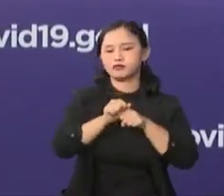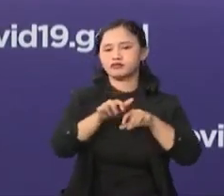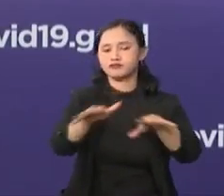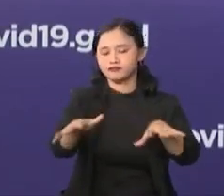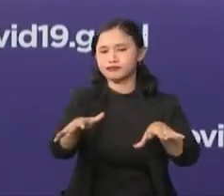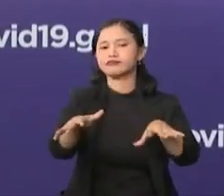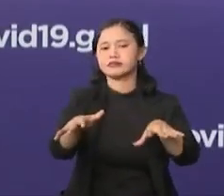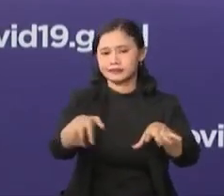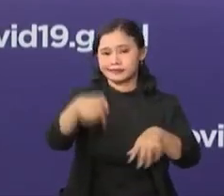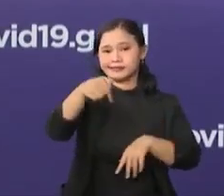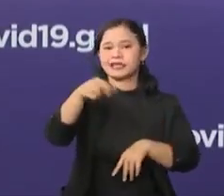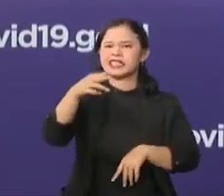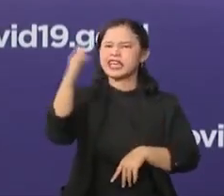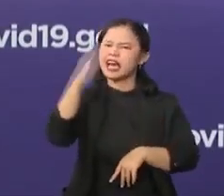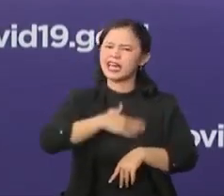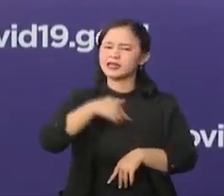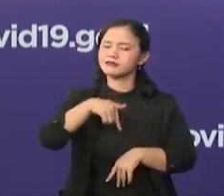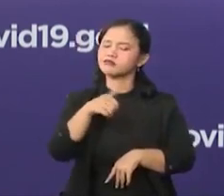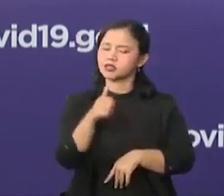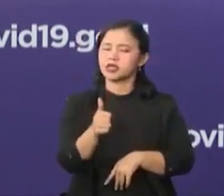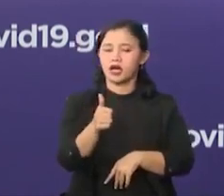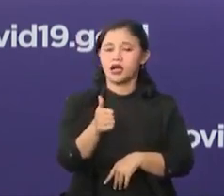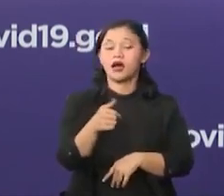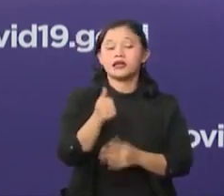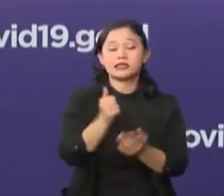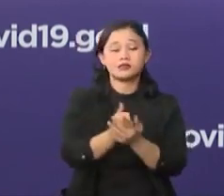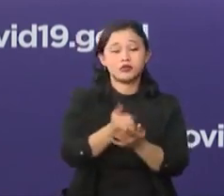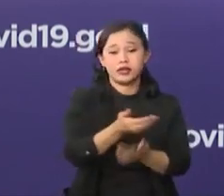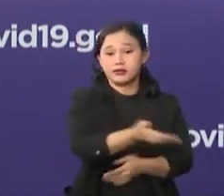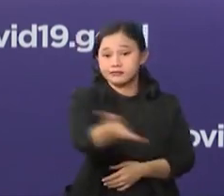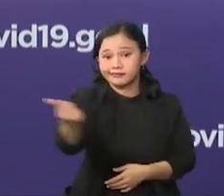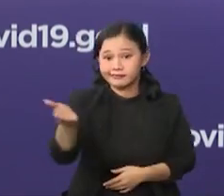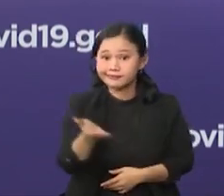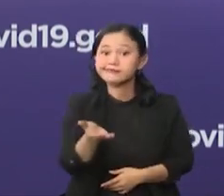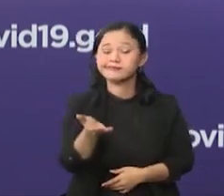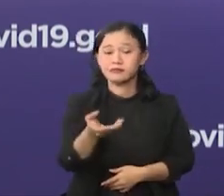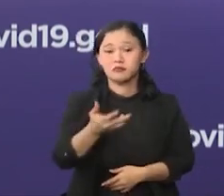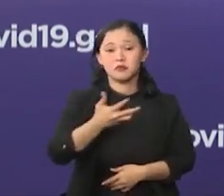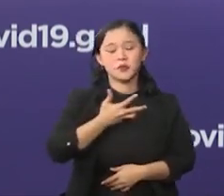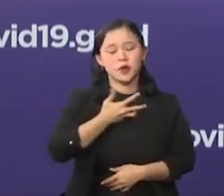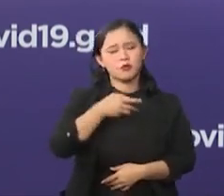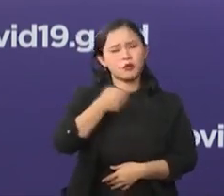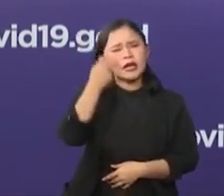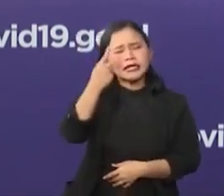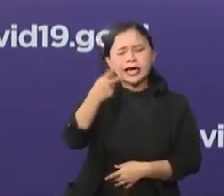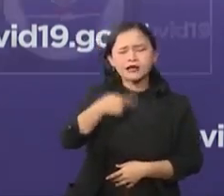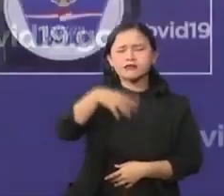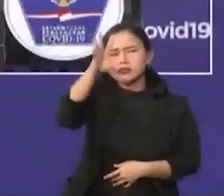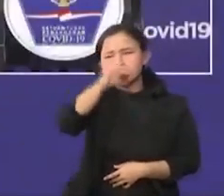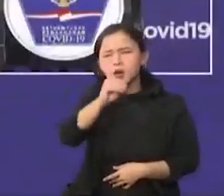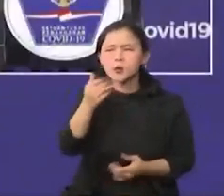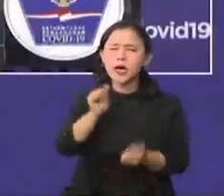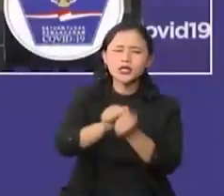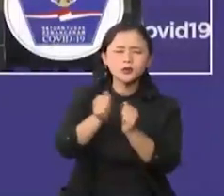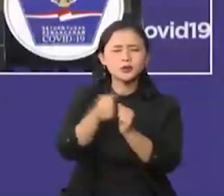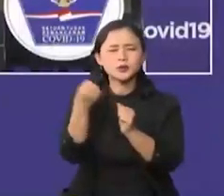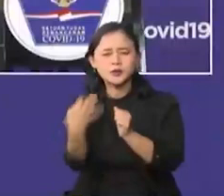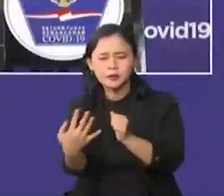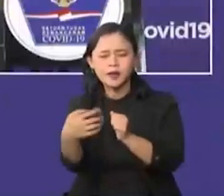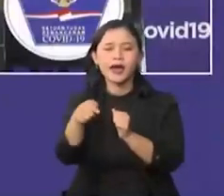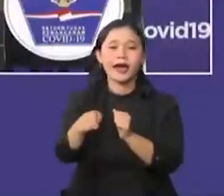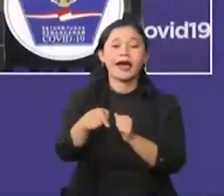bisa dilihat pertiga harian Jadi sebenarnya saudara-saudara sekalian apabila mengakses kepada covert